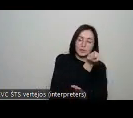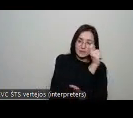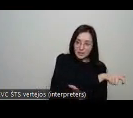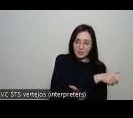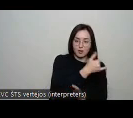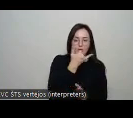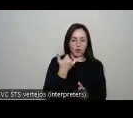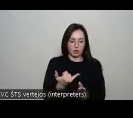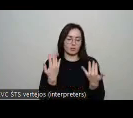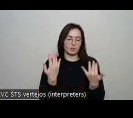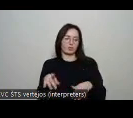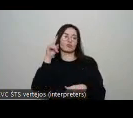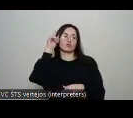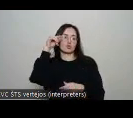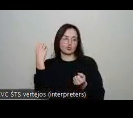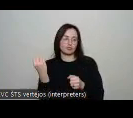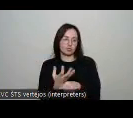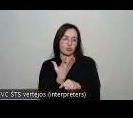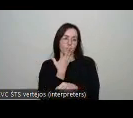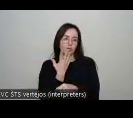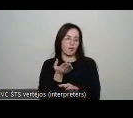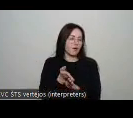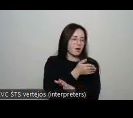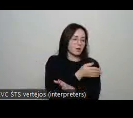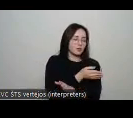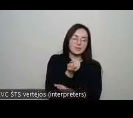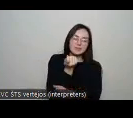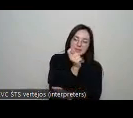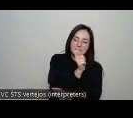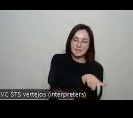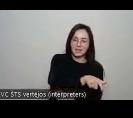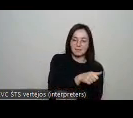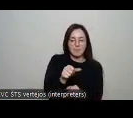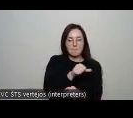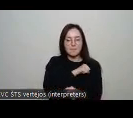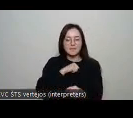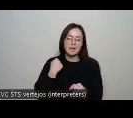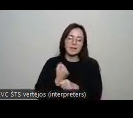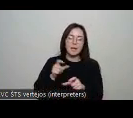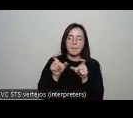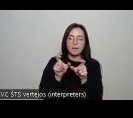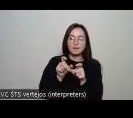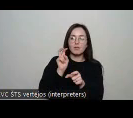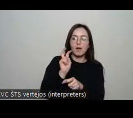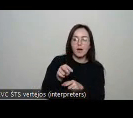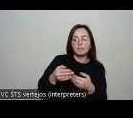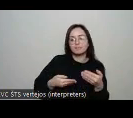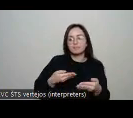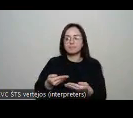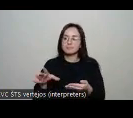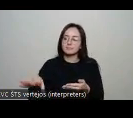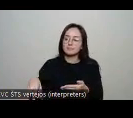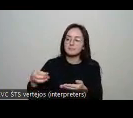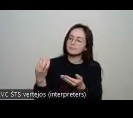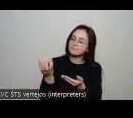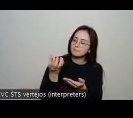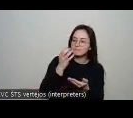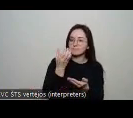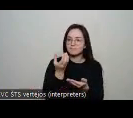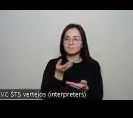žinau. Ir taip niekada neužsisakau maisto, aš turiu pačiupinėti, sumokėti grinais, nusipirkti ir